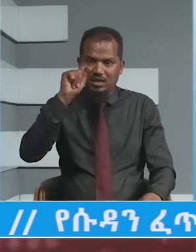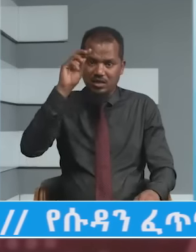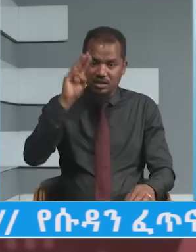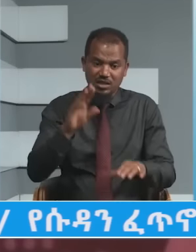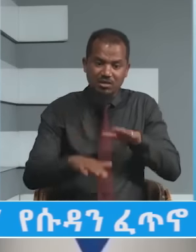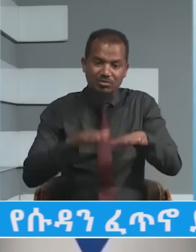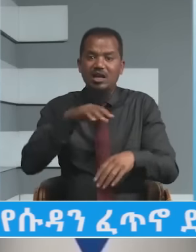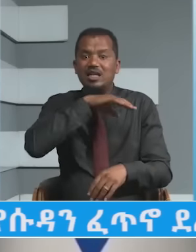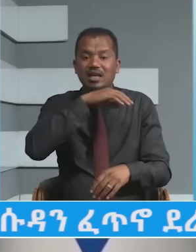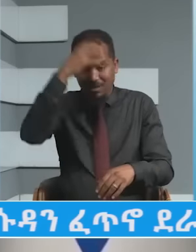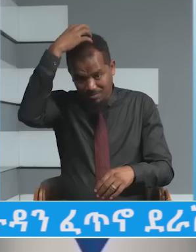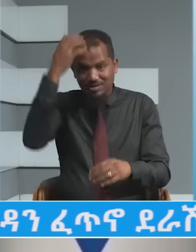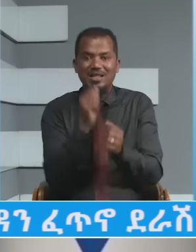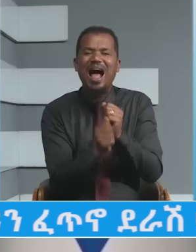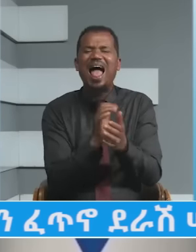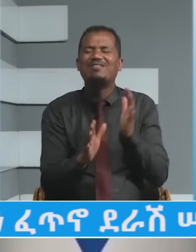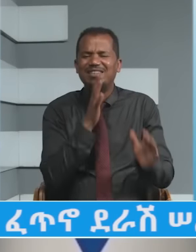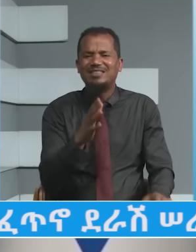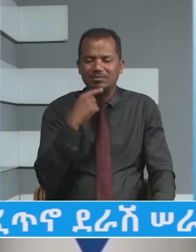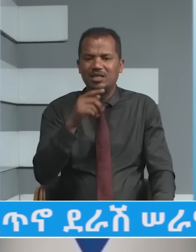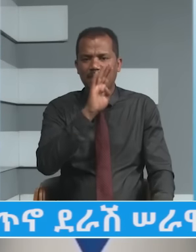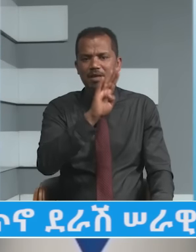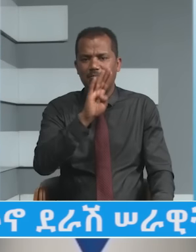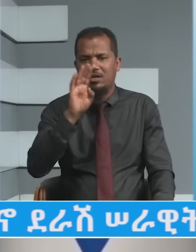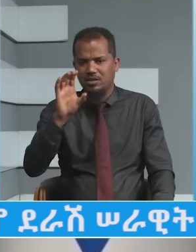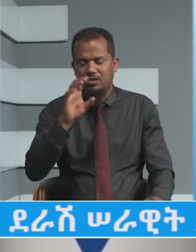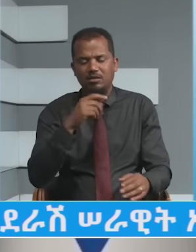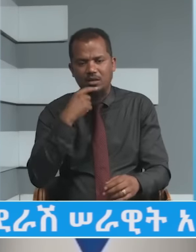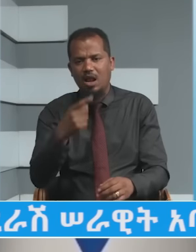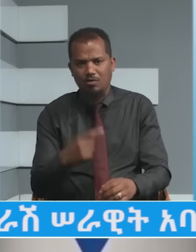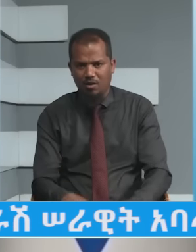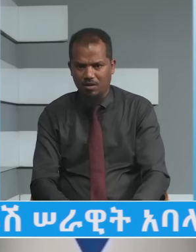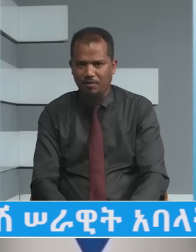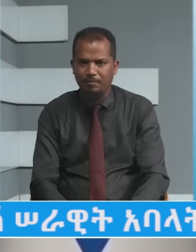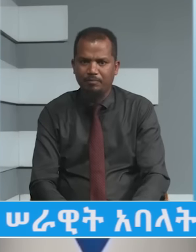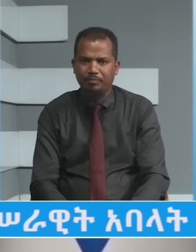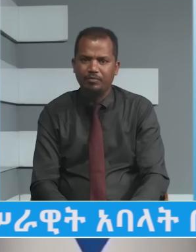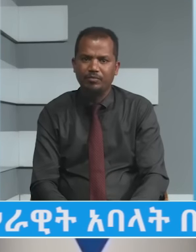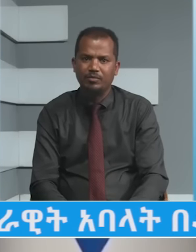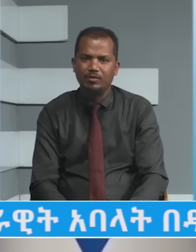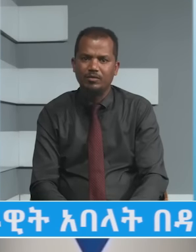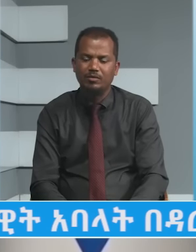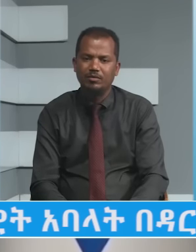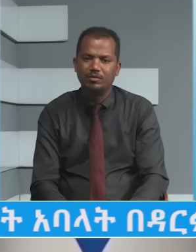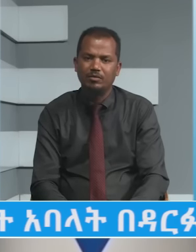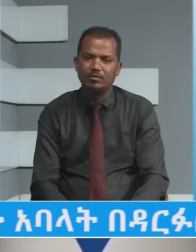የጋንትስ እርምጃ የእስራኤልን መንግስት አያፈርስም ሲል ቢቢሲ ዘግቧል።